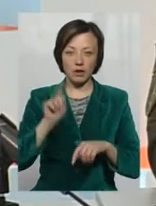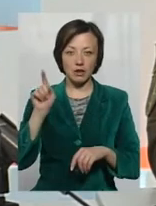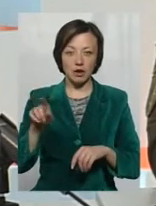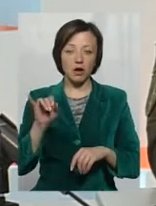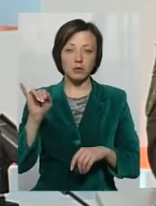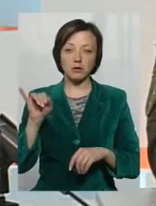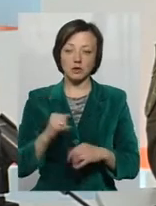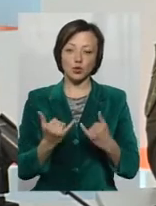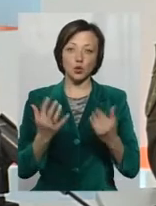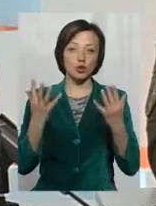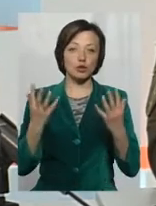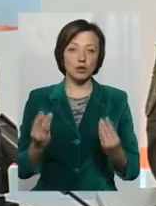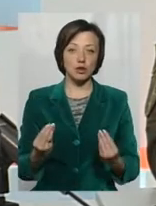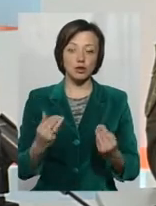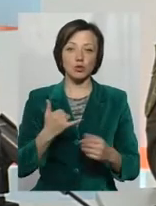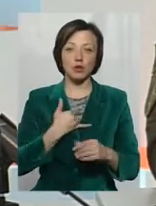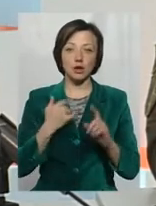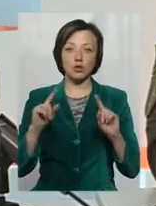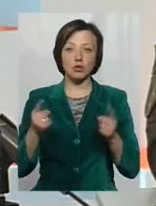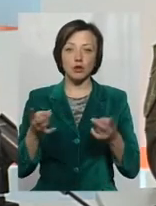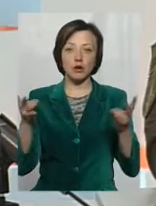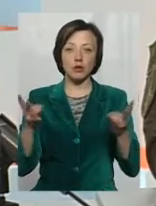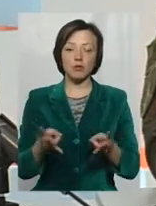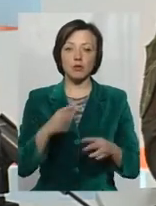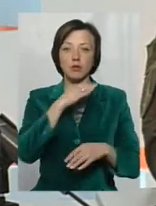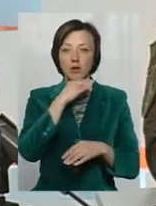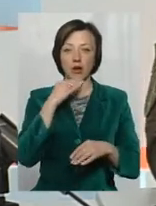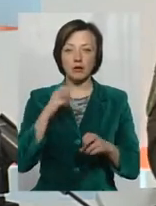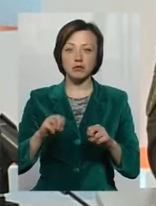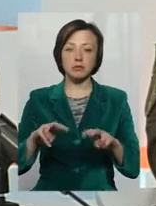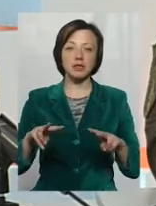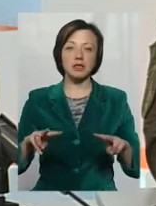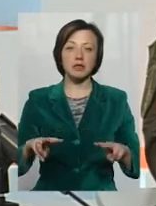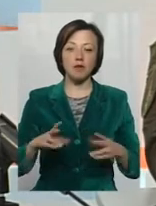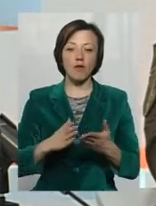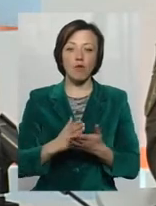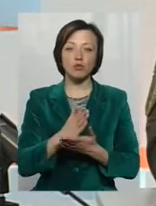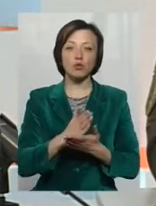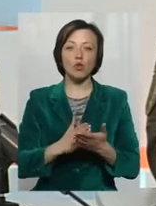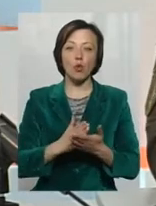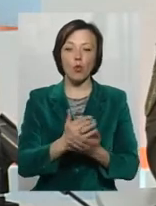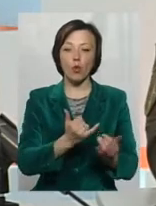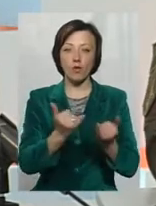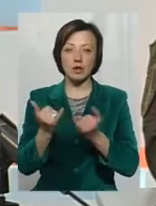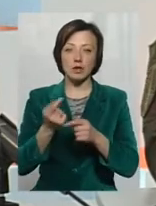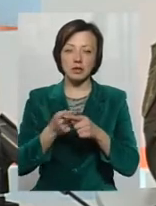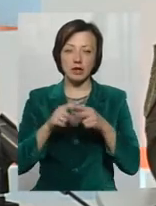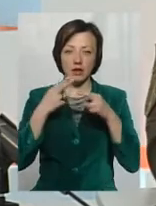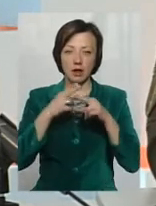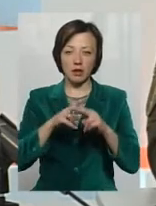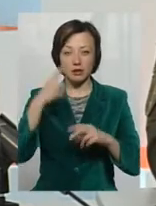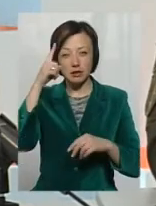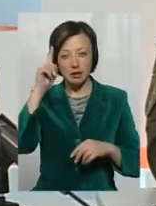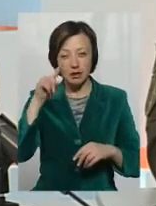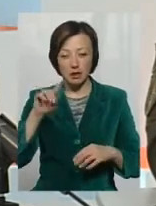на сьогоднішній день в нас дуже потребують багато спеціалістів в обслуговуванні цієї техніки, в володінні цією